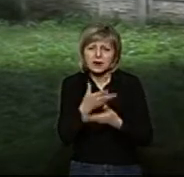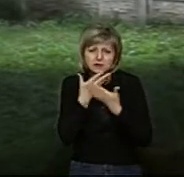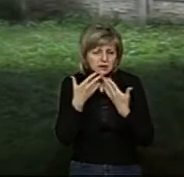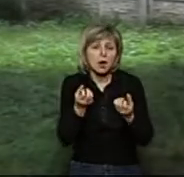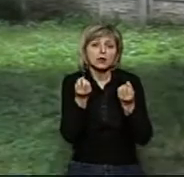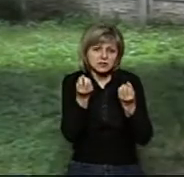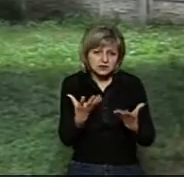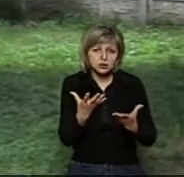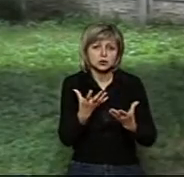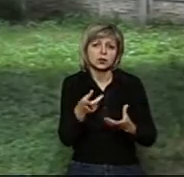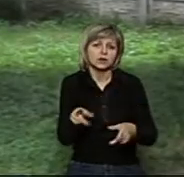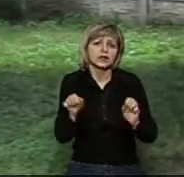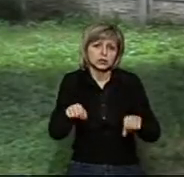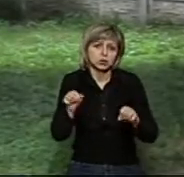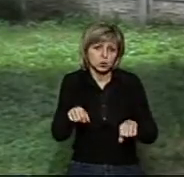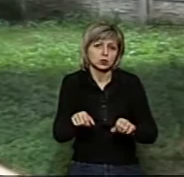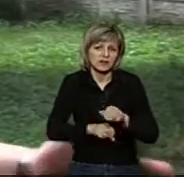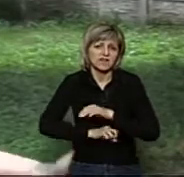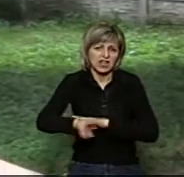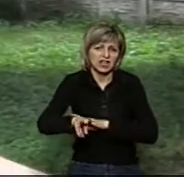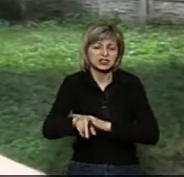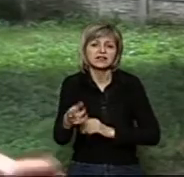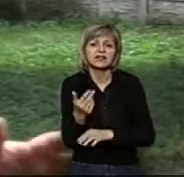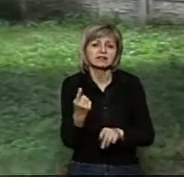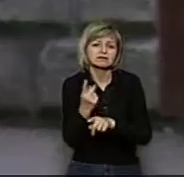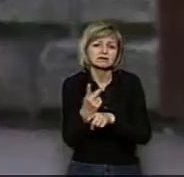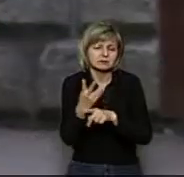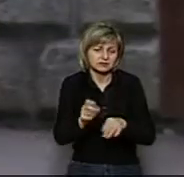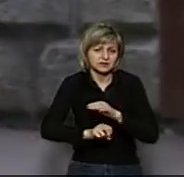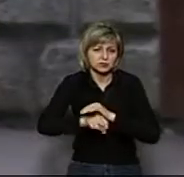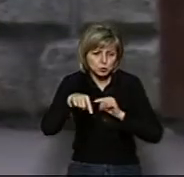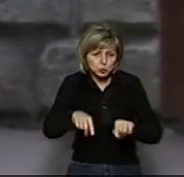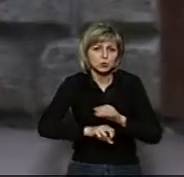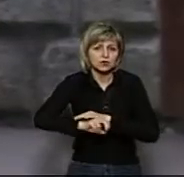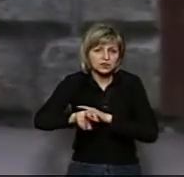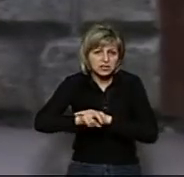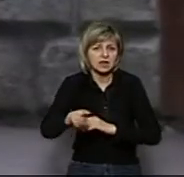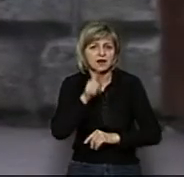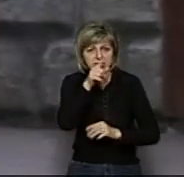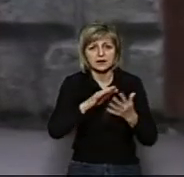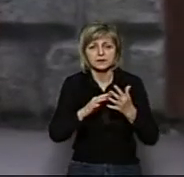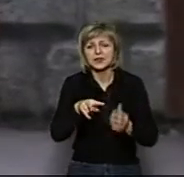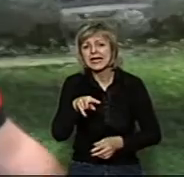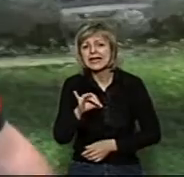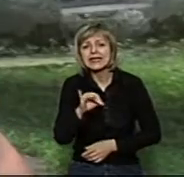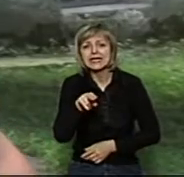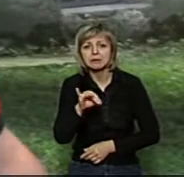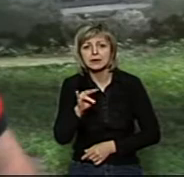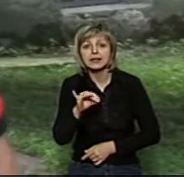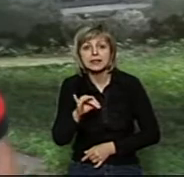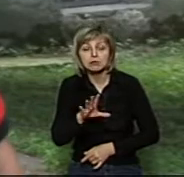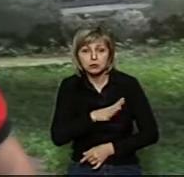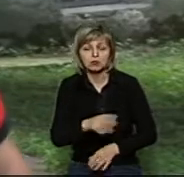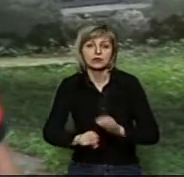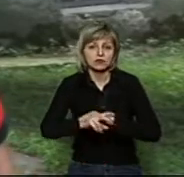звичайний, просто він склонний до втеч. Він вже пару разів тут втікав, в Ліпінах, коли він знаходився, втікав.